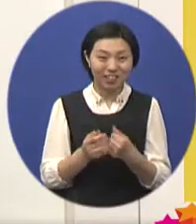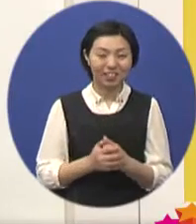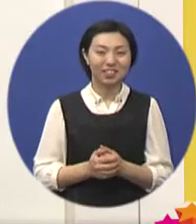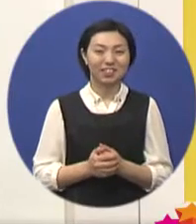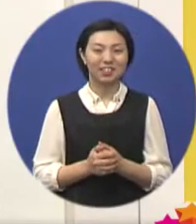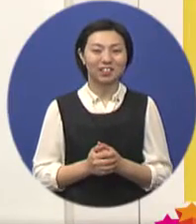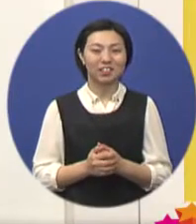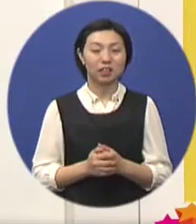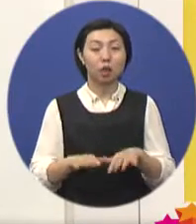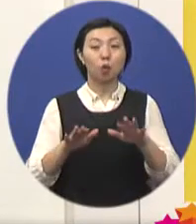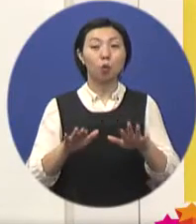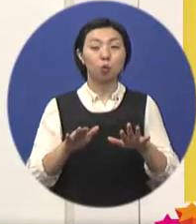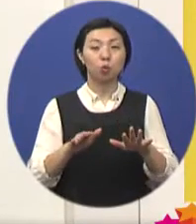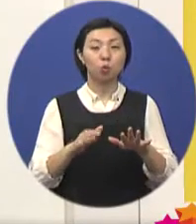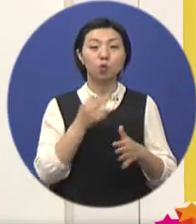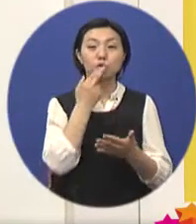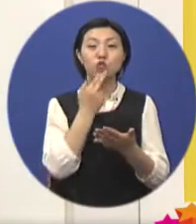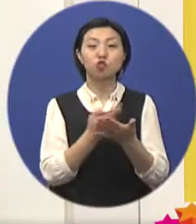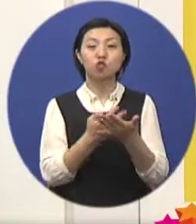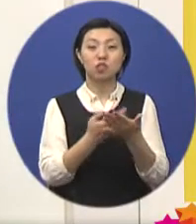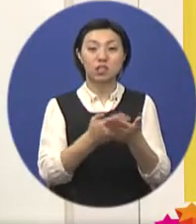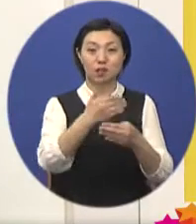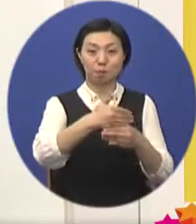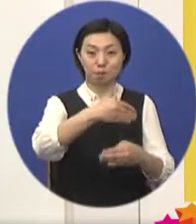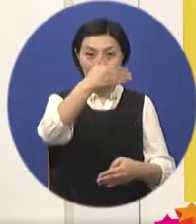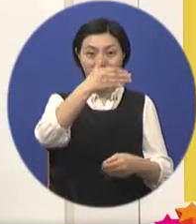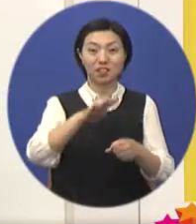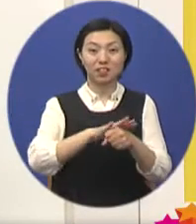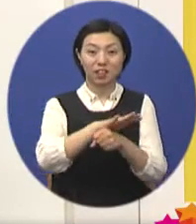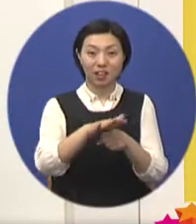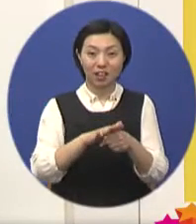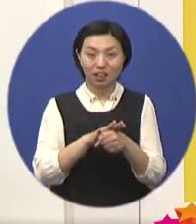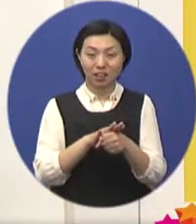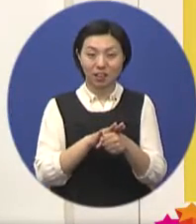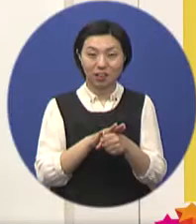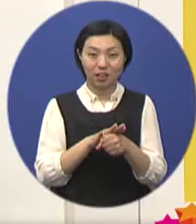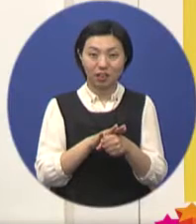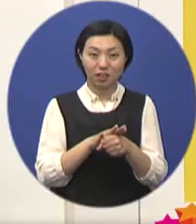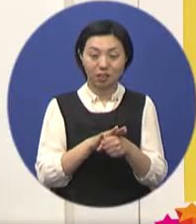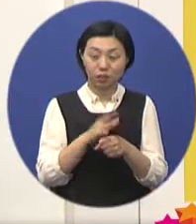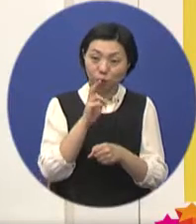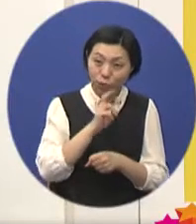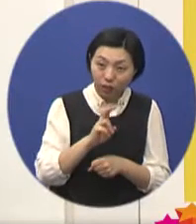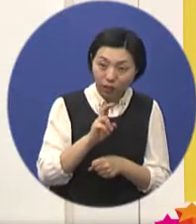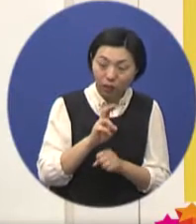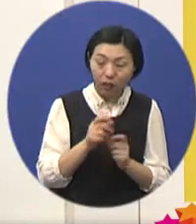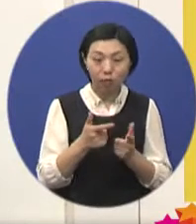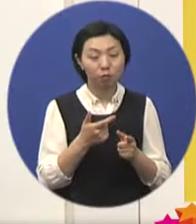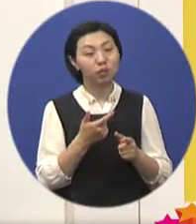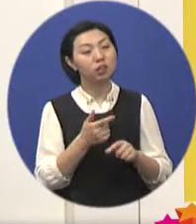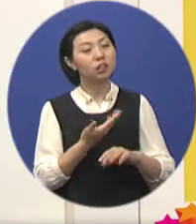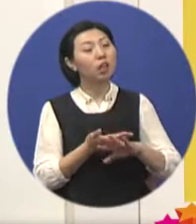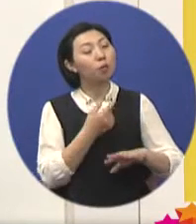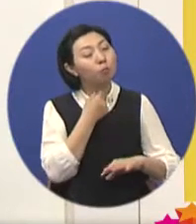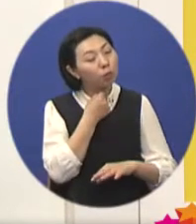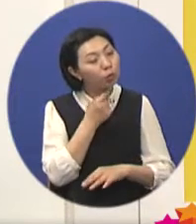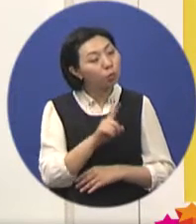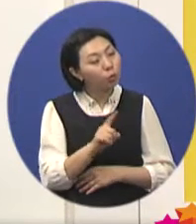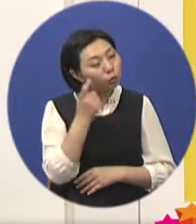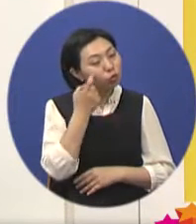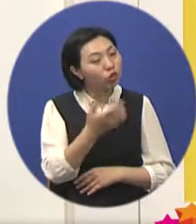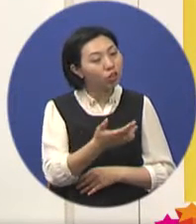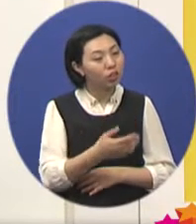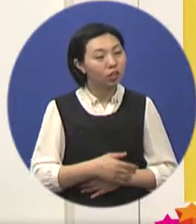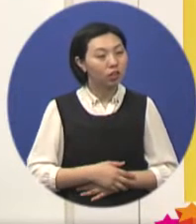자 오늘 저 유리벽 사랑한다고 이렇게 쓰여져 있는데 이 노래 부르실 건가요? 아니면 다른 노래 하실 건가요?